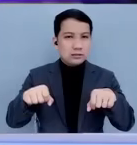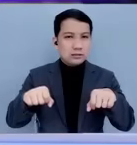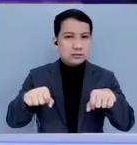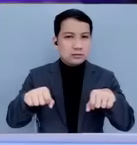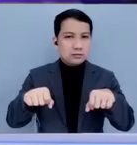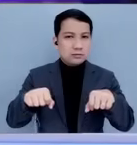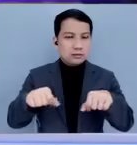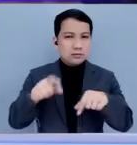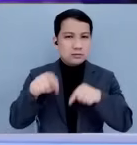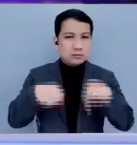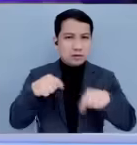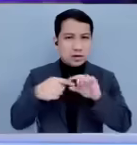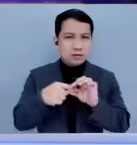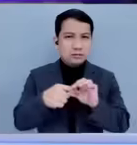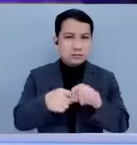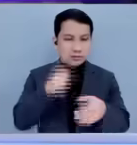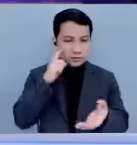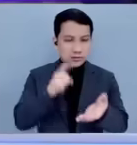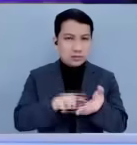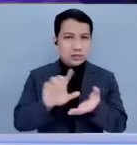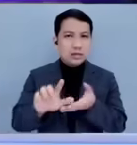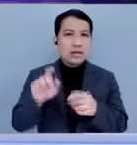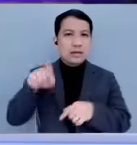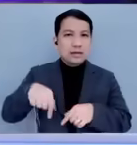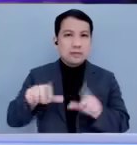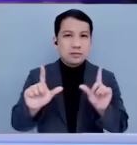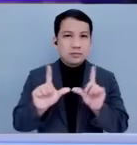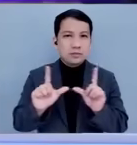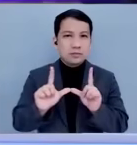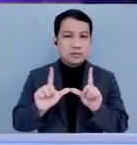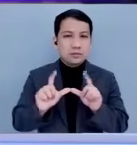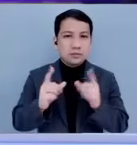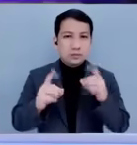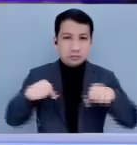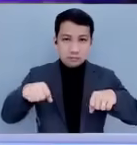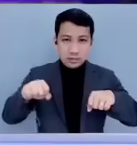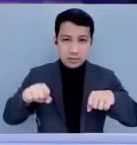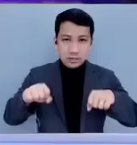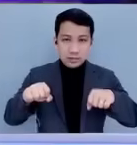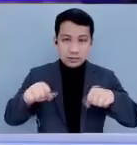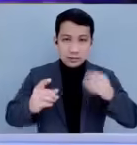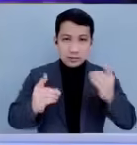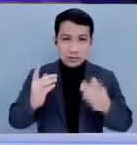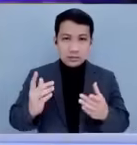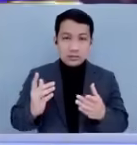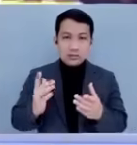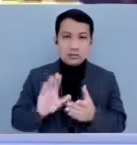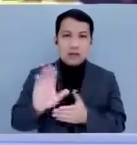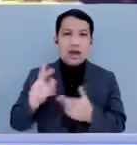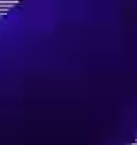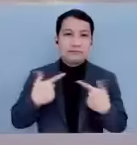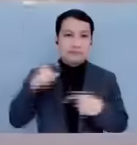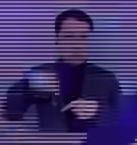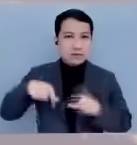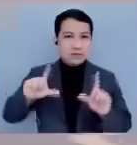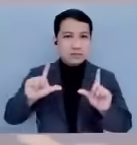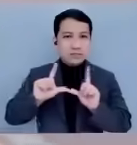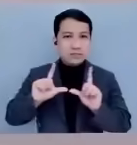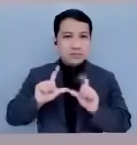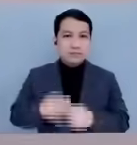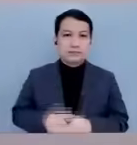dapat iparehistro at may lisensya ang mga e-bike rider. Nasa frontline ng balita ngayon si Shaila Francisco.